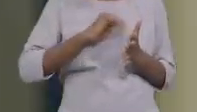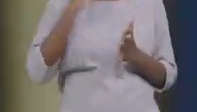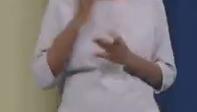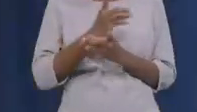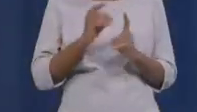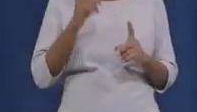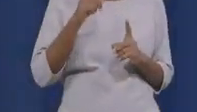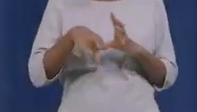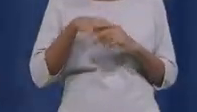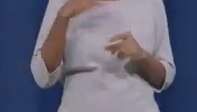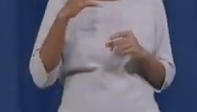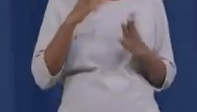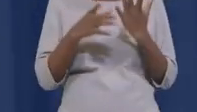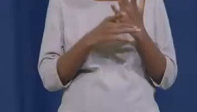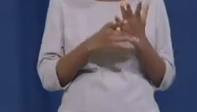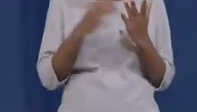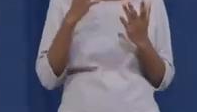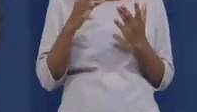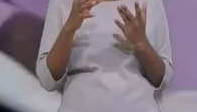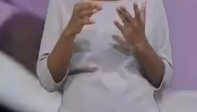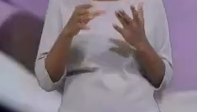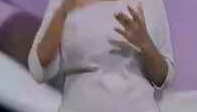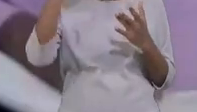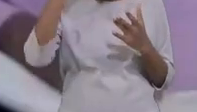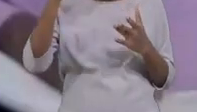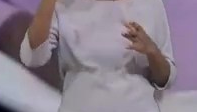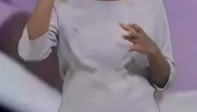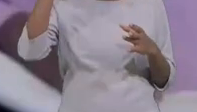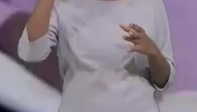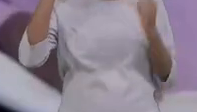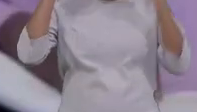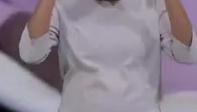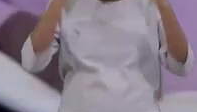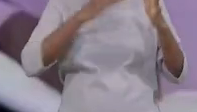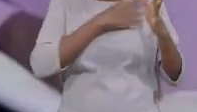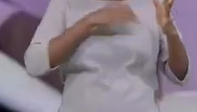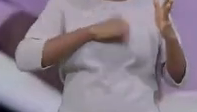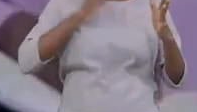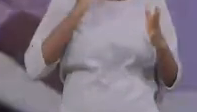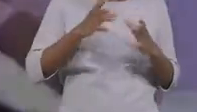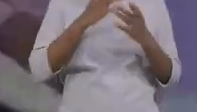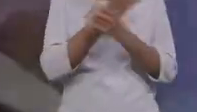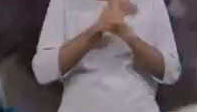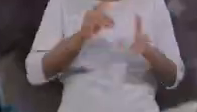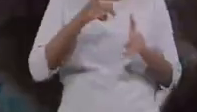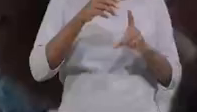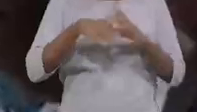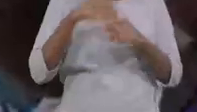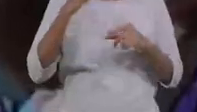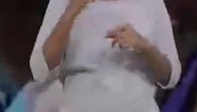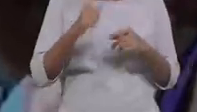t'aider et il dit, je vais te délivrer de la main des messieurs terribles. Je vais te